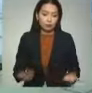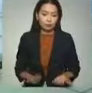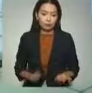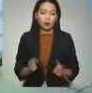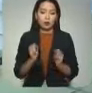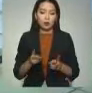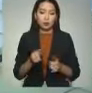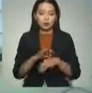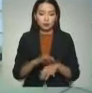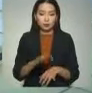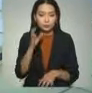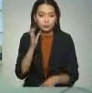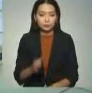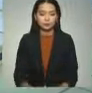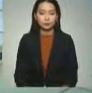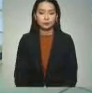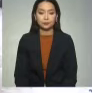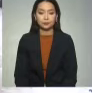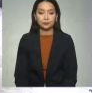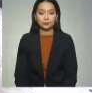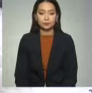Аймақтардағы тілшілеріміз халықпен пікірлесті.